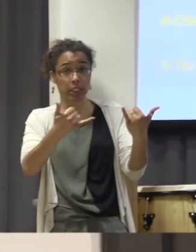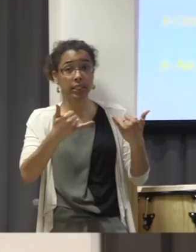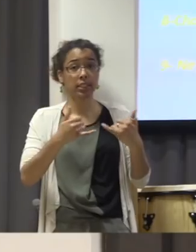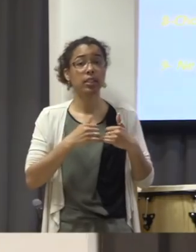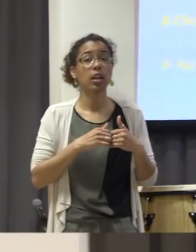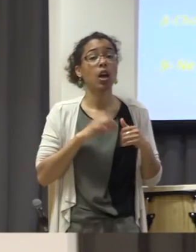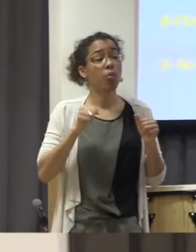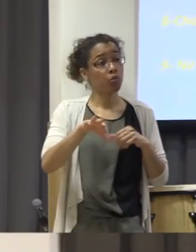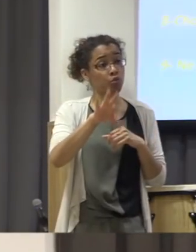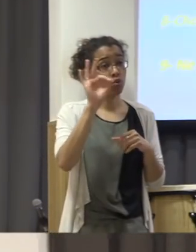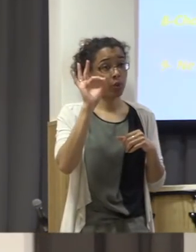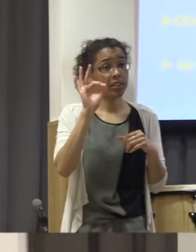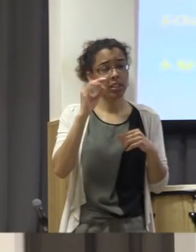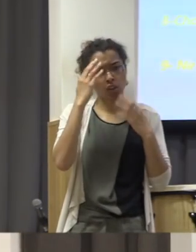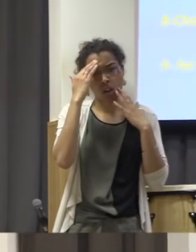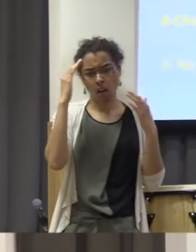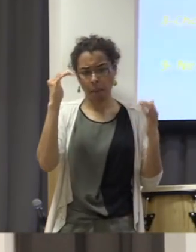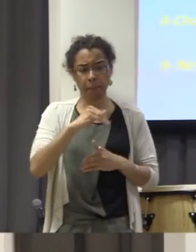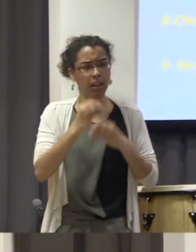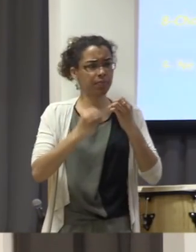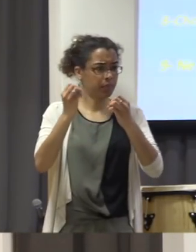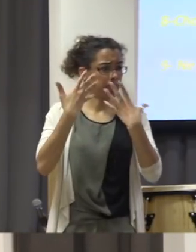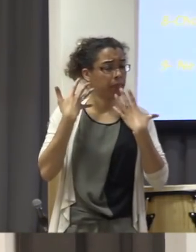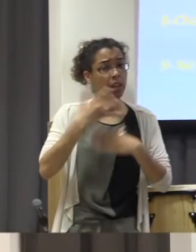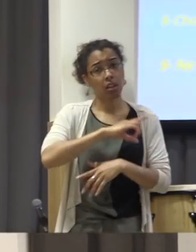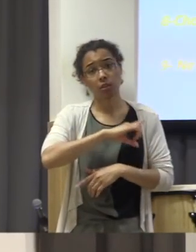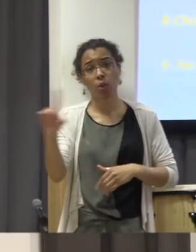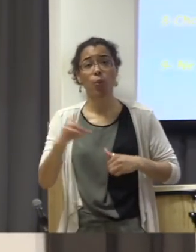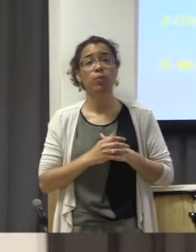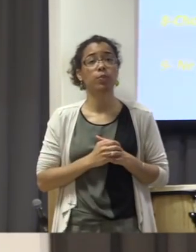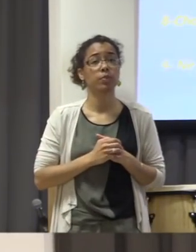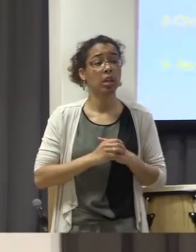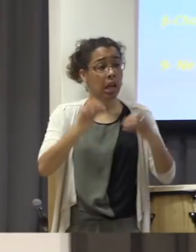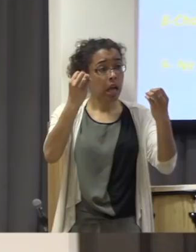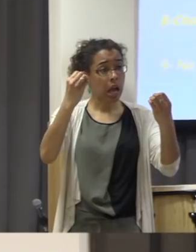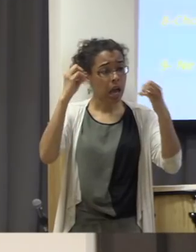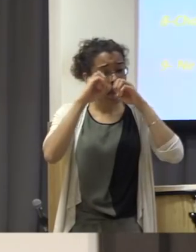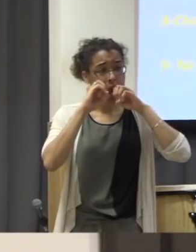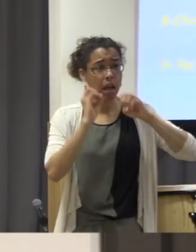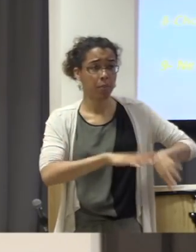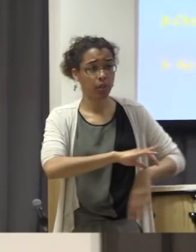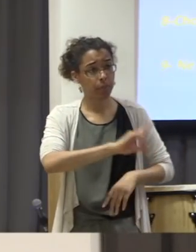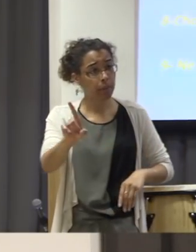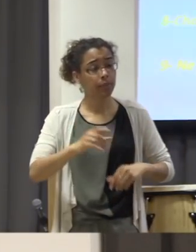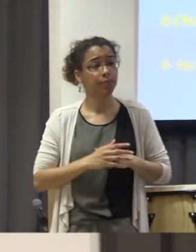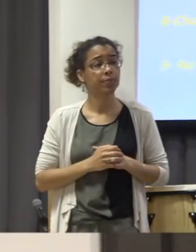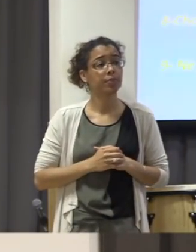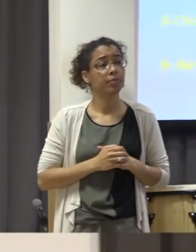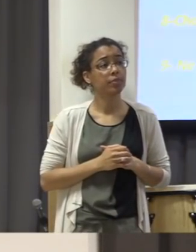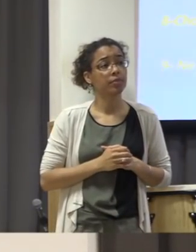être choisis. Le désespoir et l'abandon. Non. N'abandonne pas. N'abandonne pas.